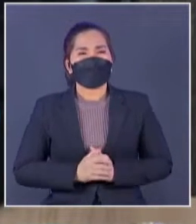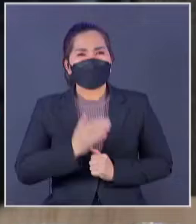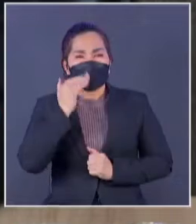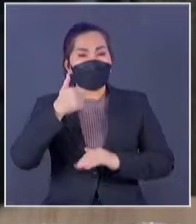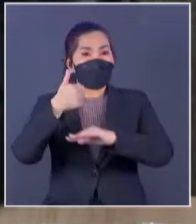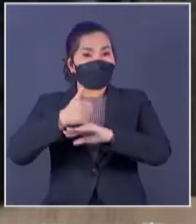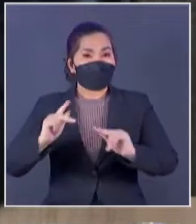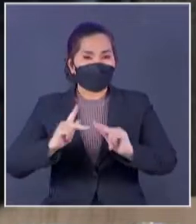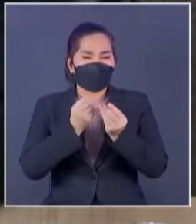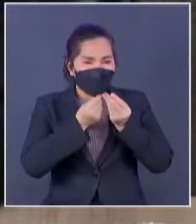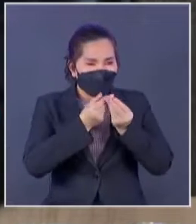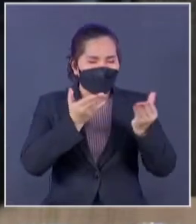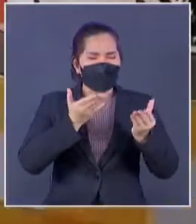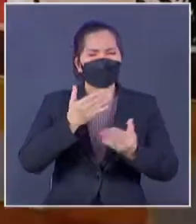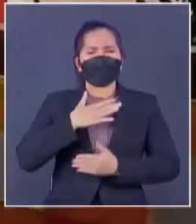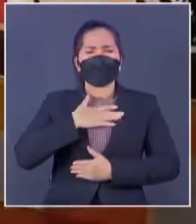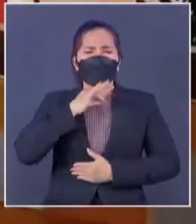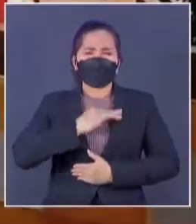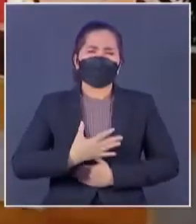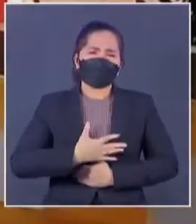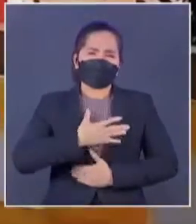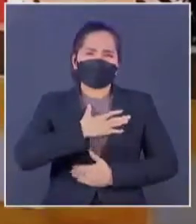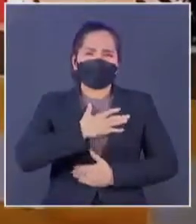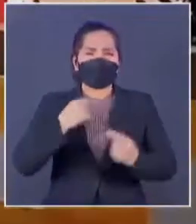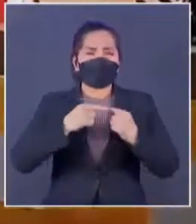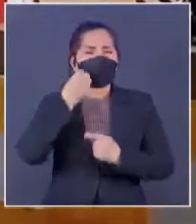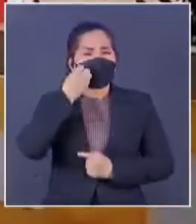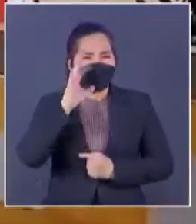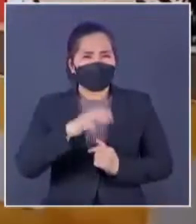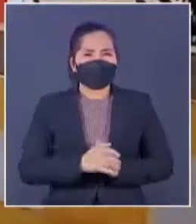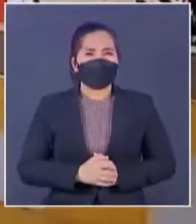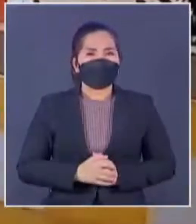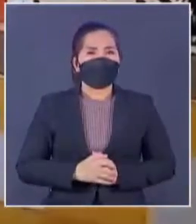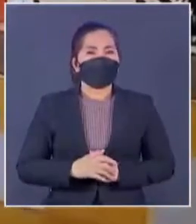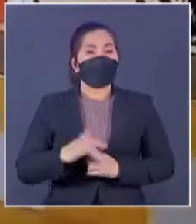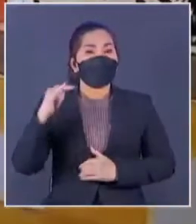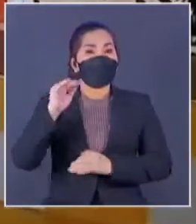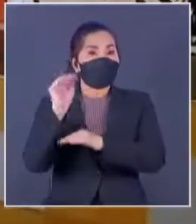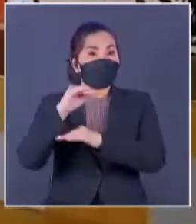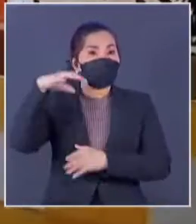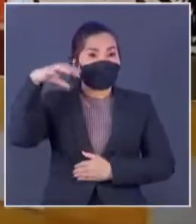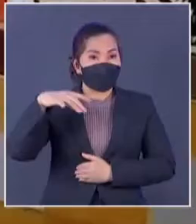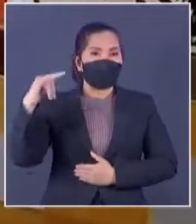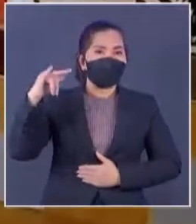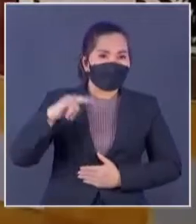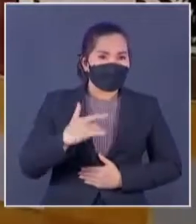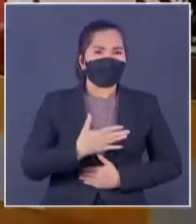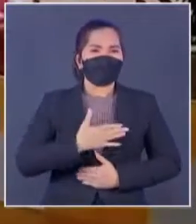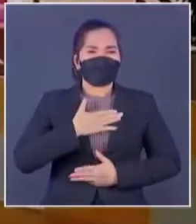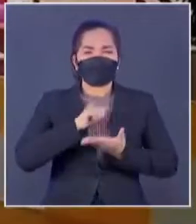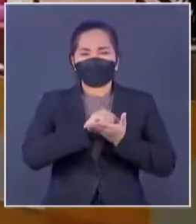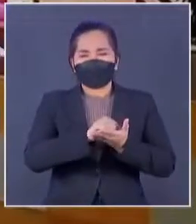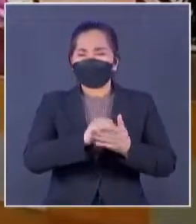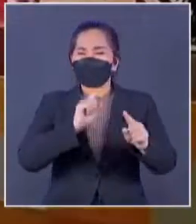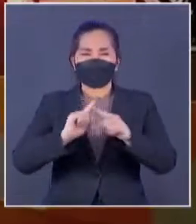รับจากท่านรัฐมนตรีนะครับบอกรู้สึกประทับใจในการกลับบ้านรอบนี้ประทับใจมากแต่ที่สนามบินสุวรรณภูมิแล้วนะแล้วก็ประทับใจเรื่องของการให้บริ